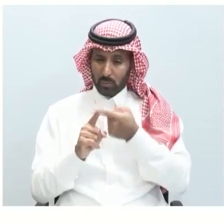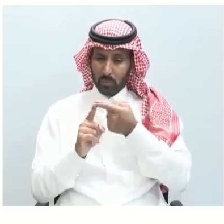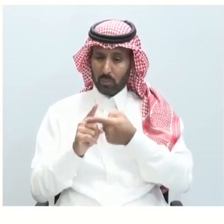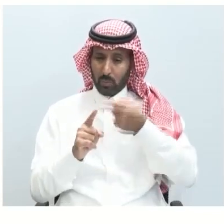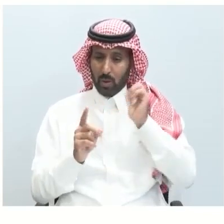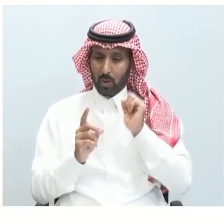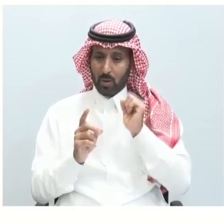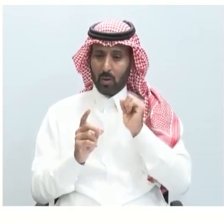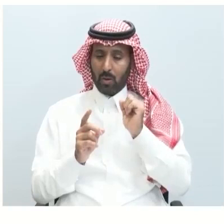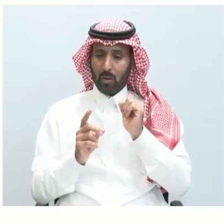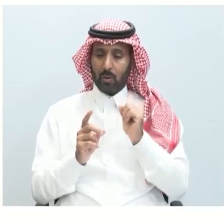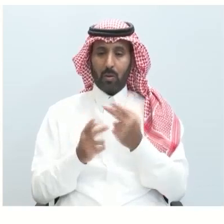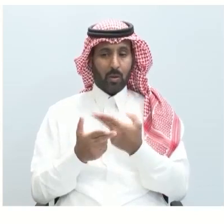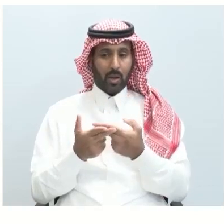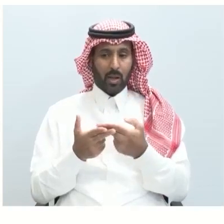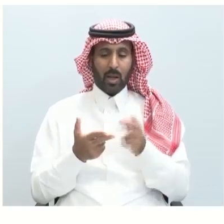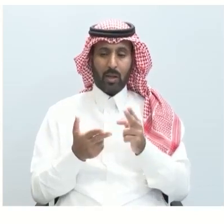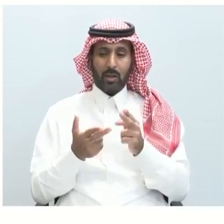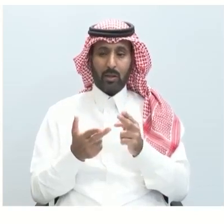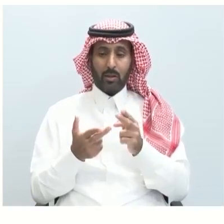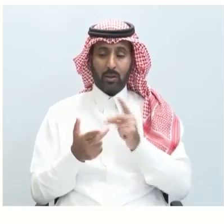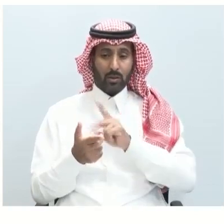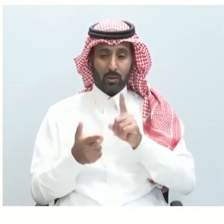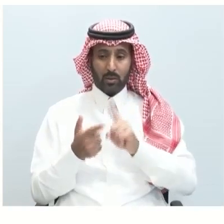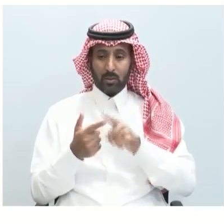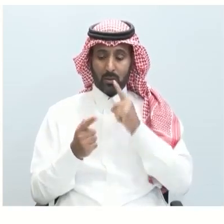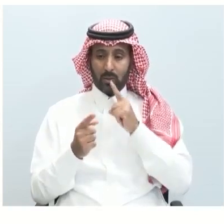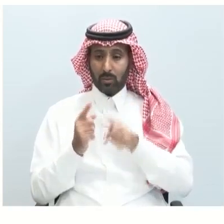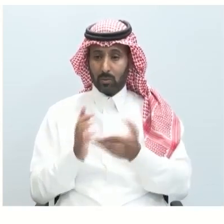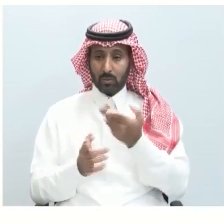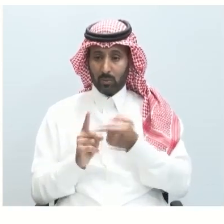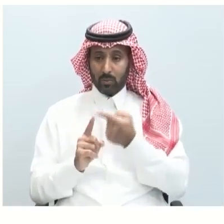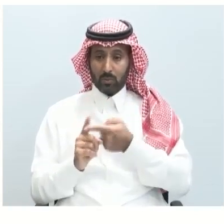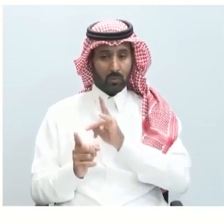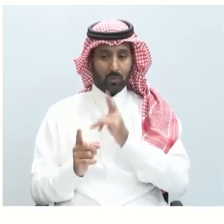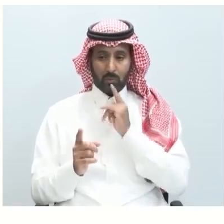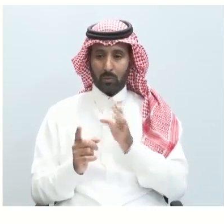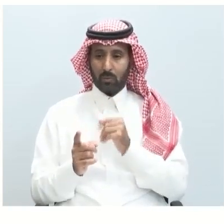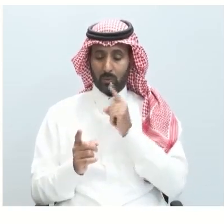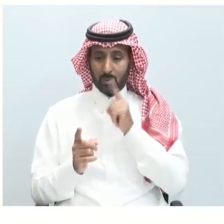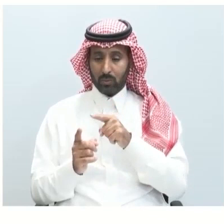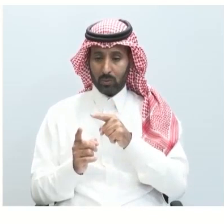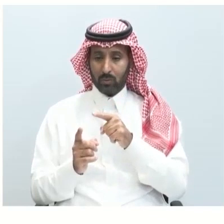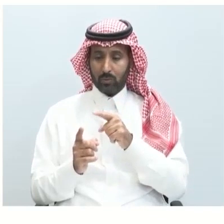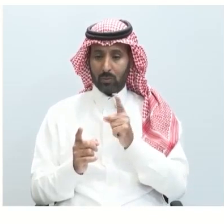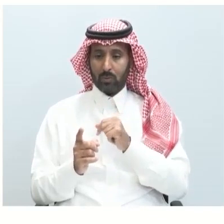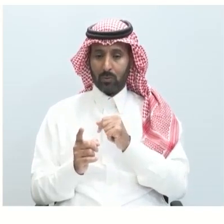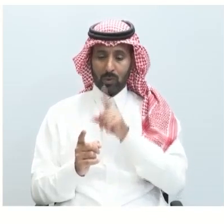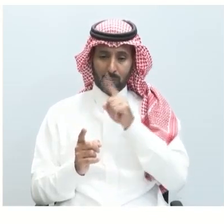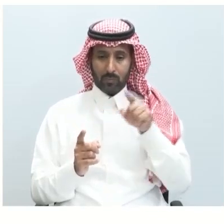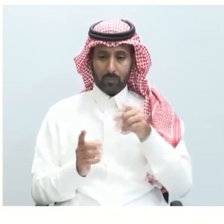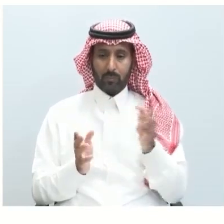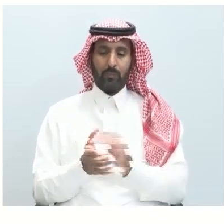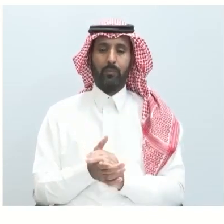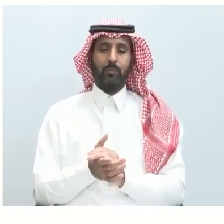قلنا ان من خواص الاتزان انه يشترط ثبوت درجه الحراره فهذا هذه العباره